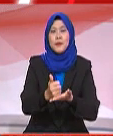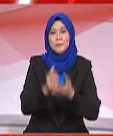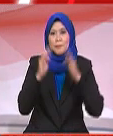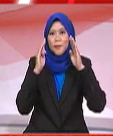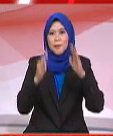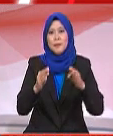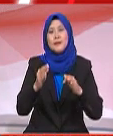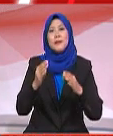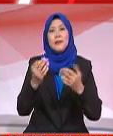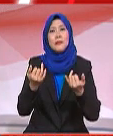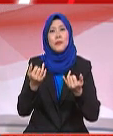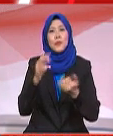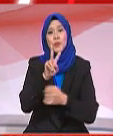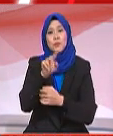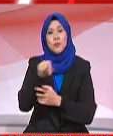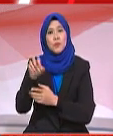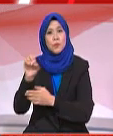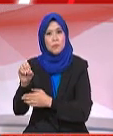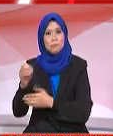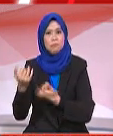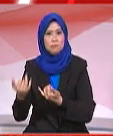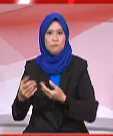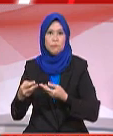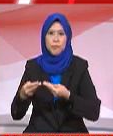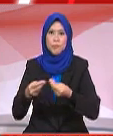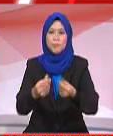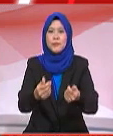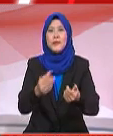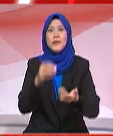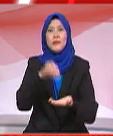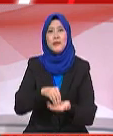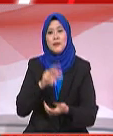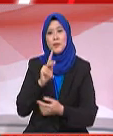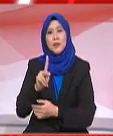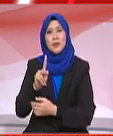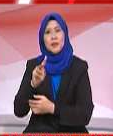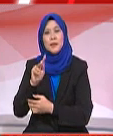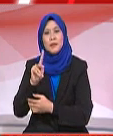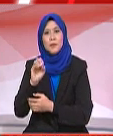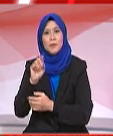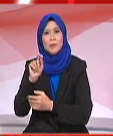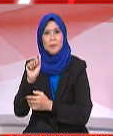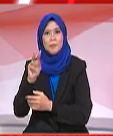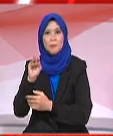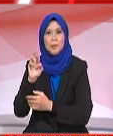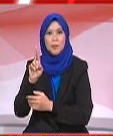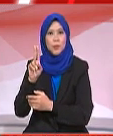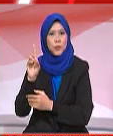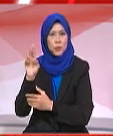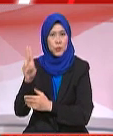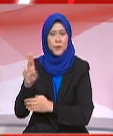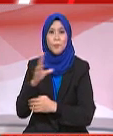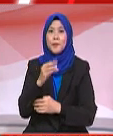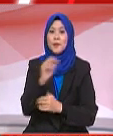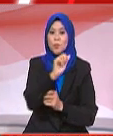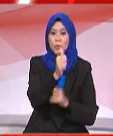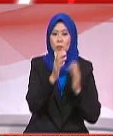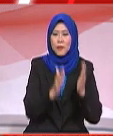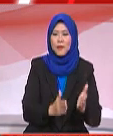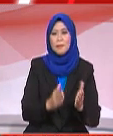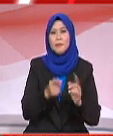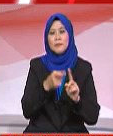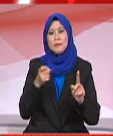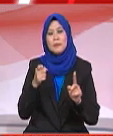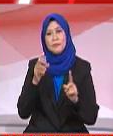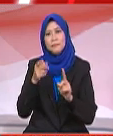di Kota Merudu berjalan lancar dengan mematuhi prosedur operasi standard. Seramai 10 orang daripada 883